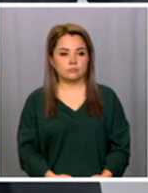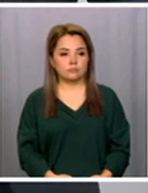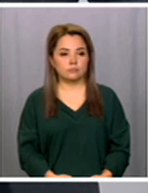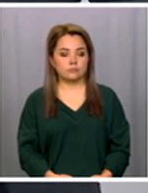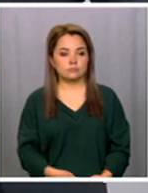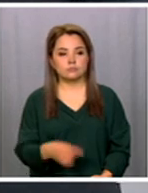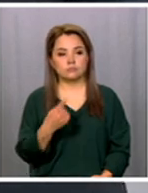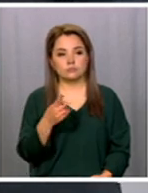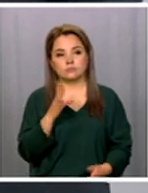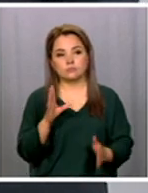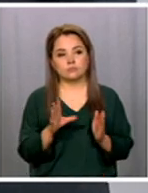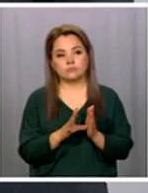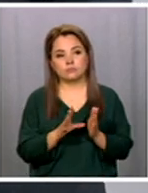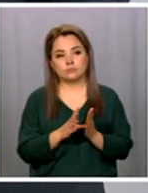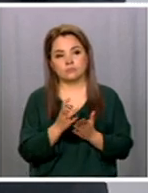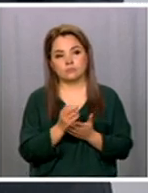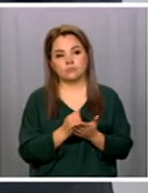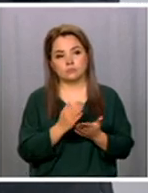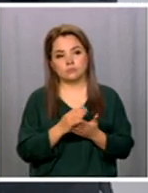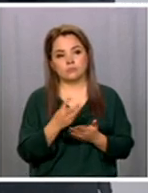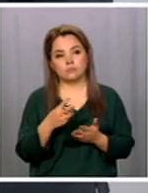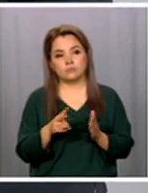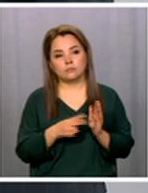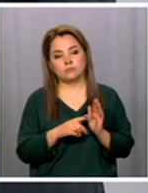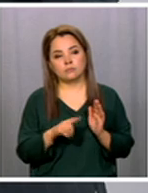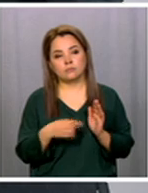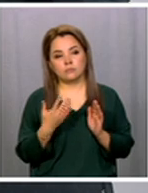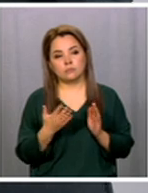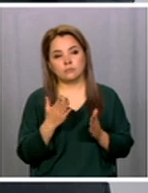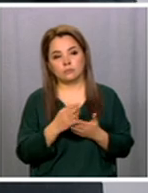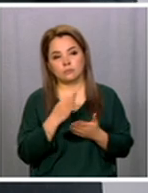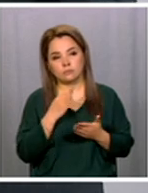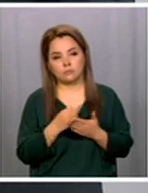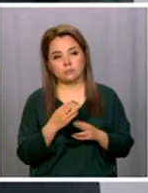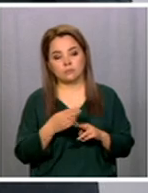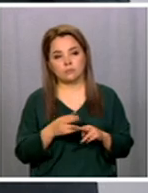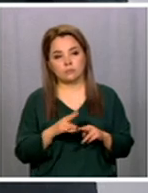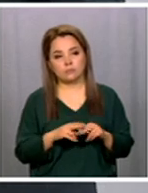потенциалдық энергиямыз 37,15 джоуль. Сонымен